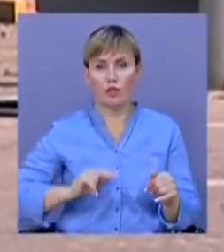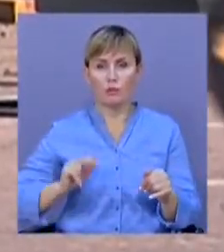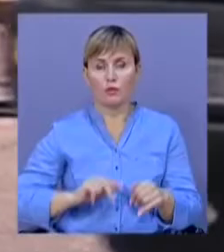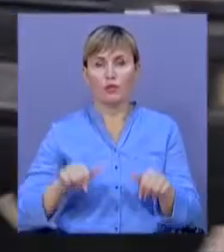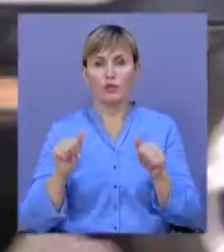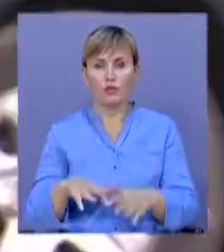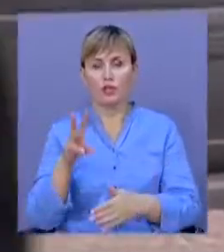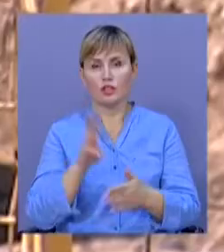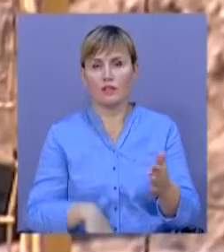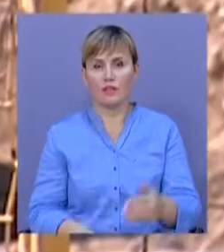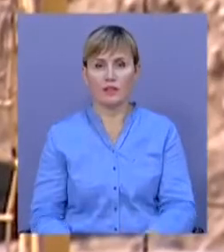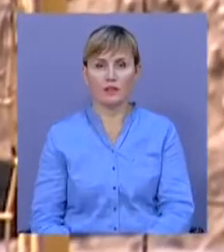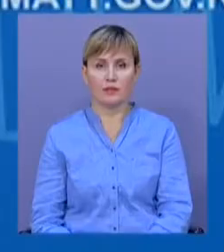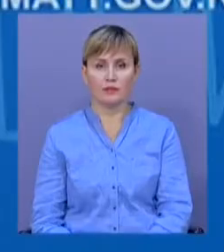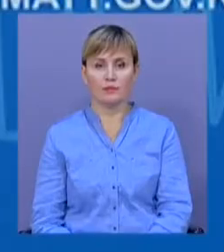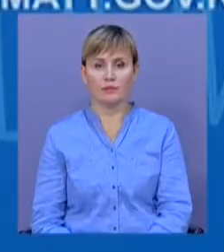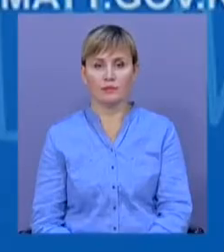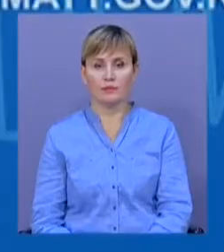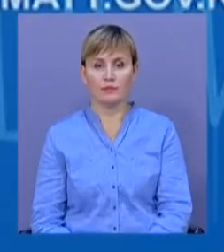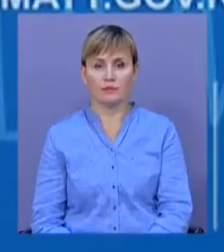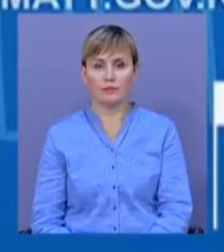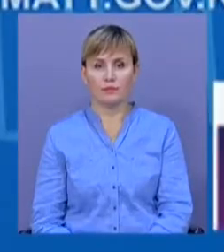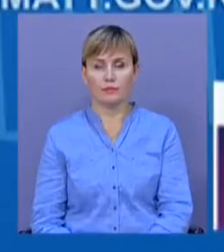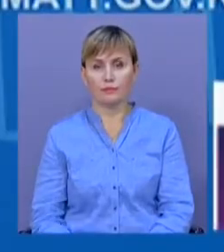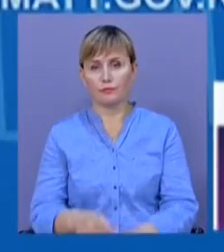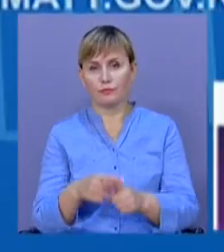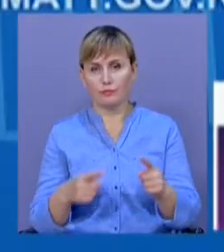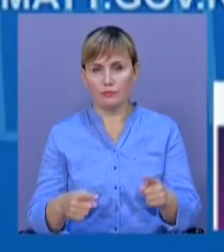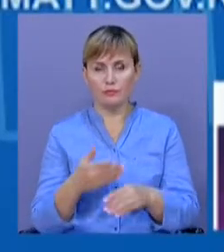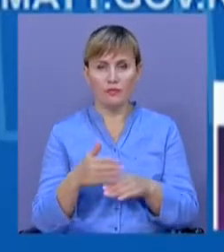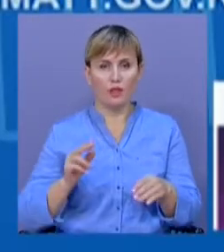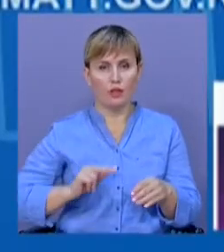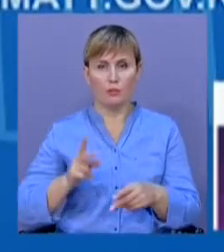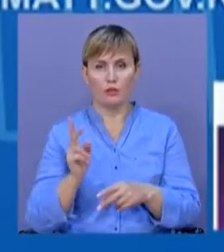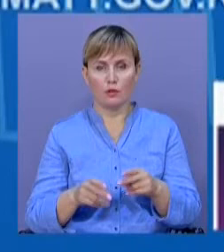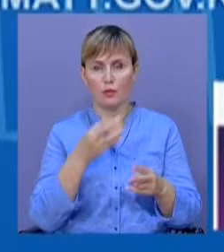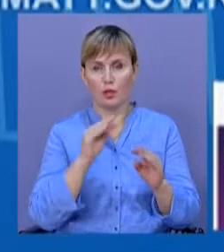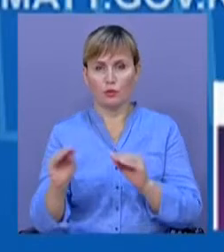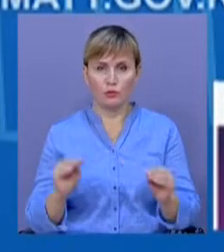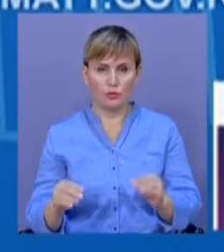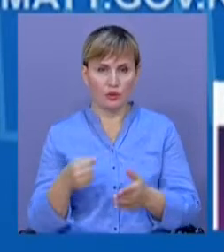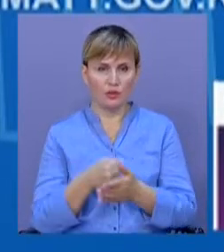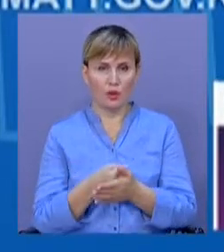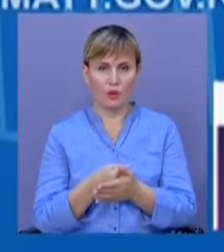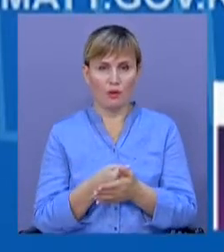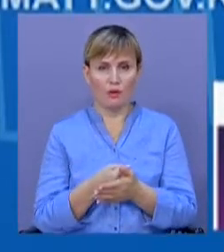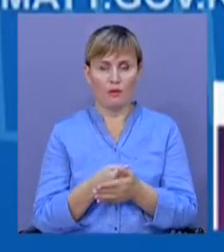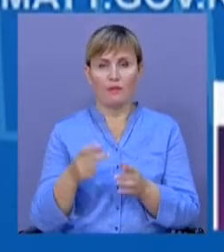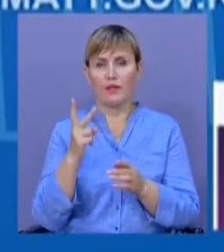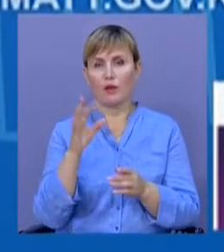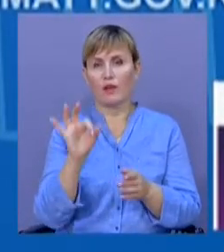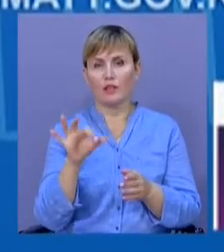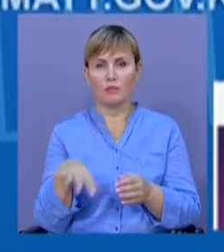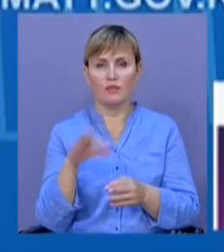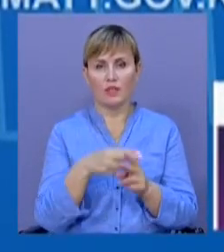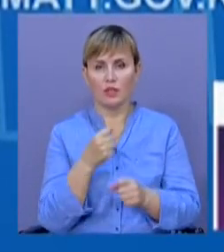решено оштрафовать. Технологическая часть завершена, сейчас работа идет по благоустройству. До 2 октября все